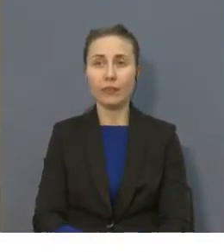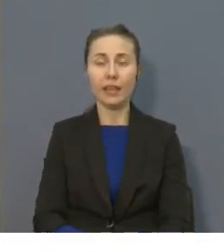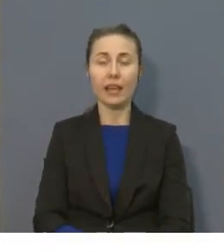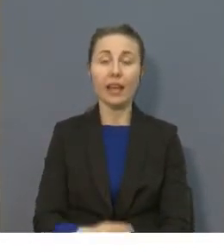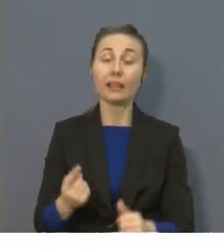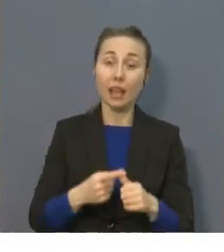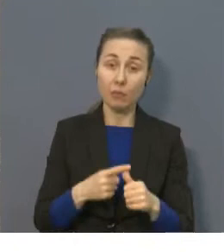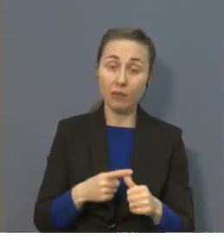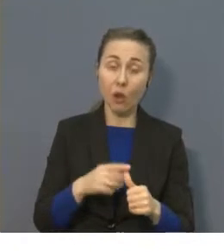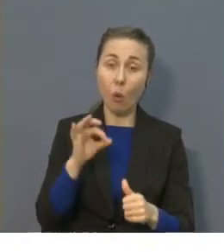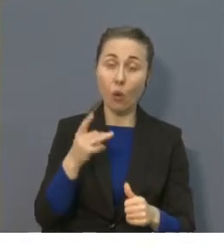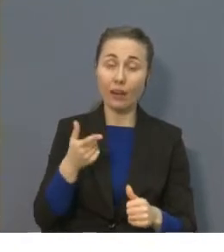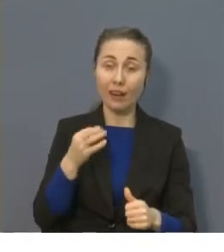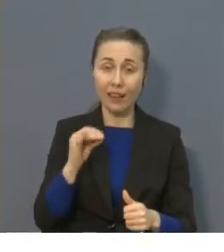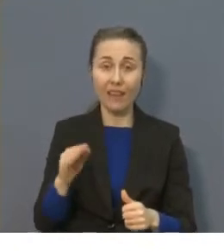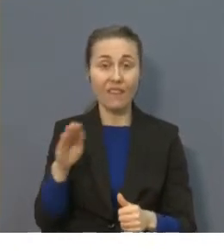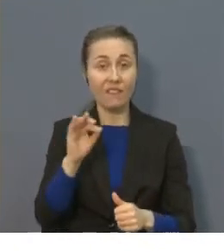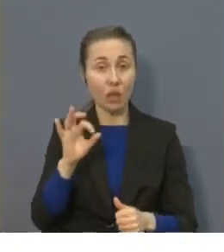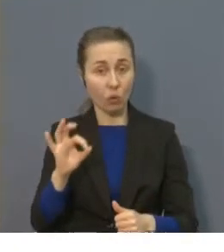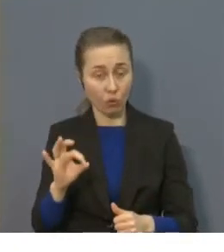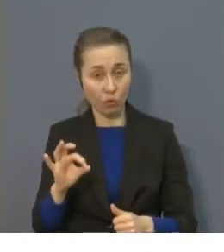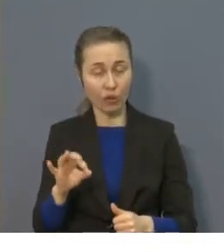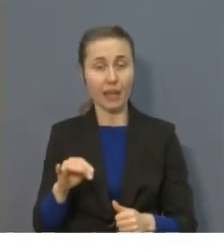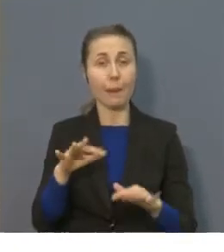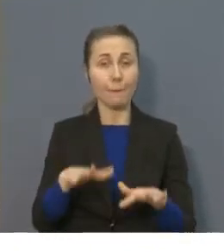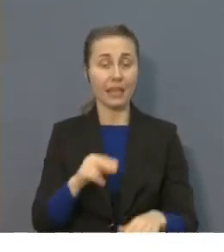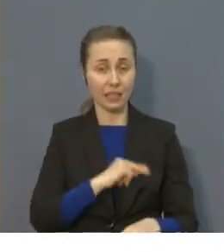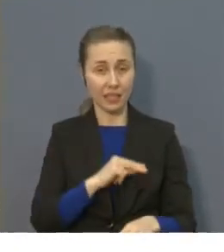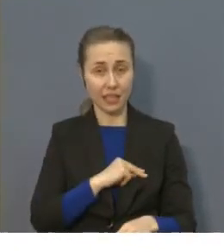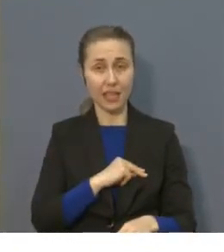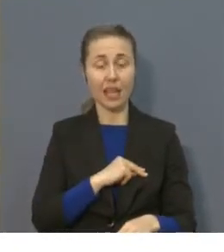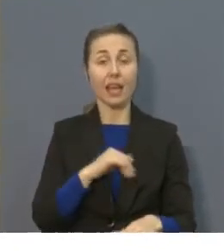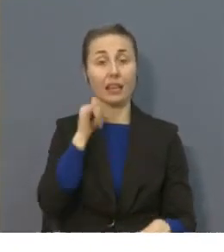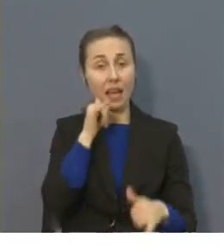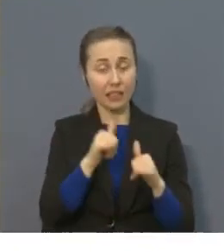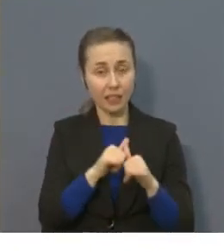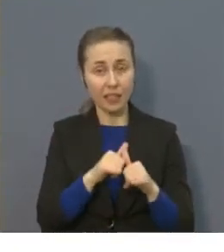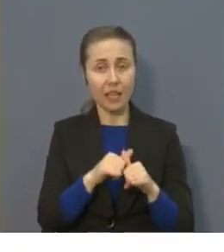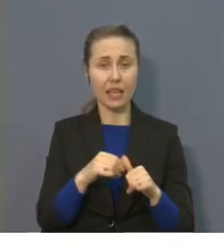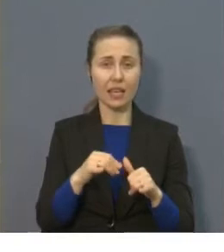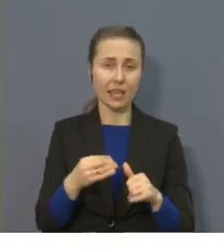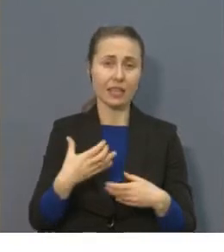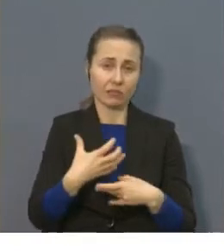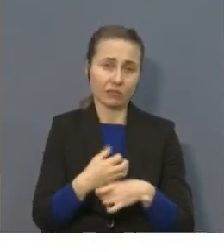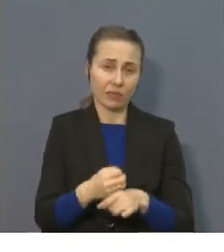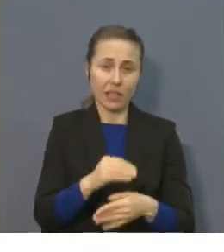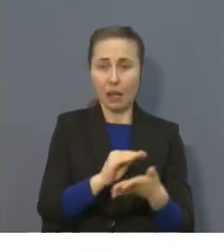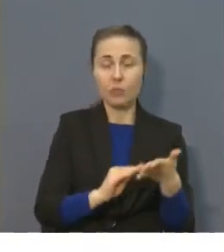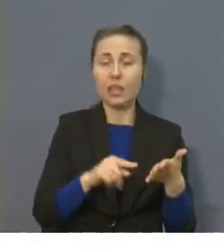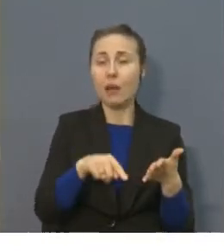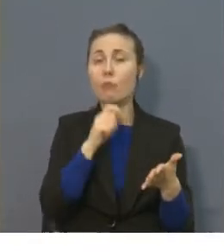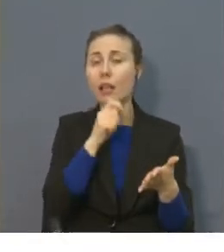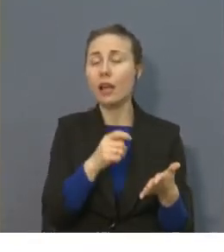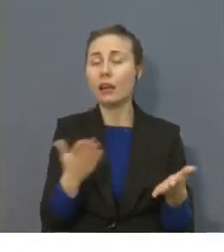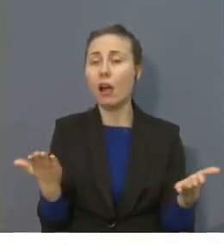Хабарлама келесі мәліметтерді қамтиды. Бірінші, жергілікті органды орындау және немесе уәкілетті